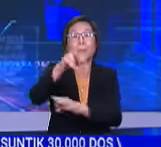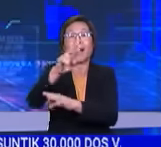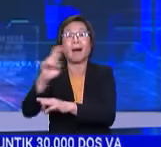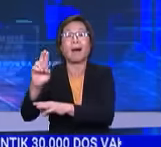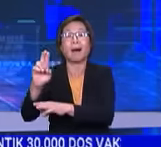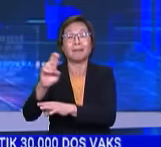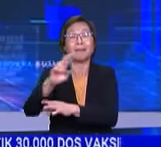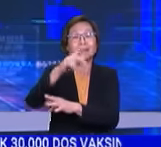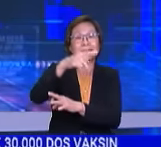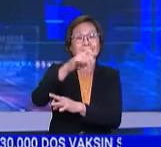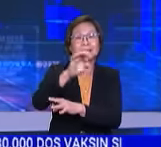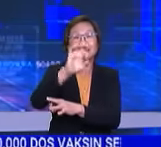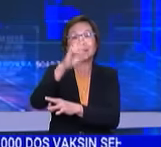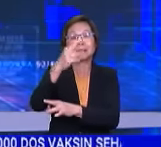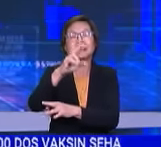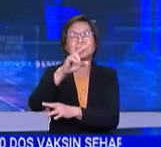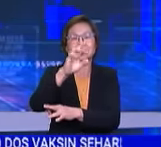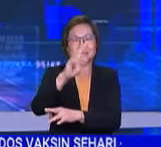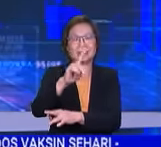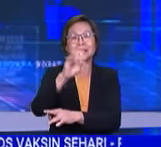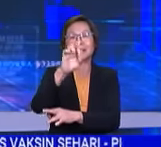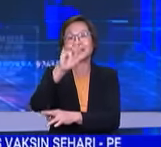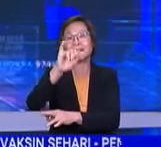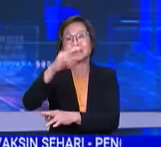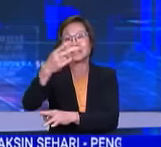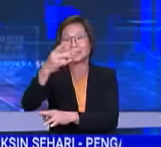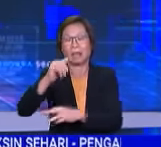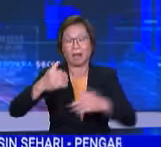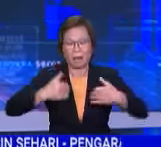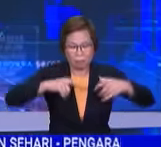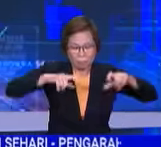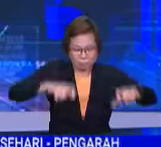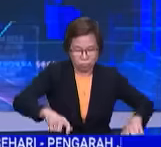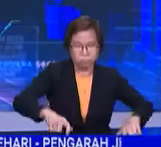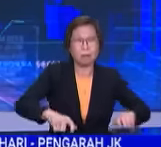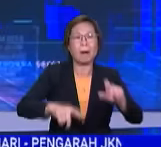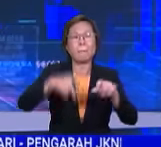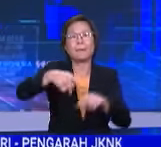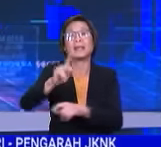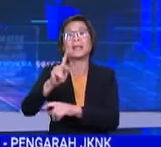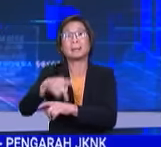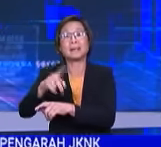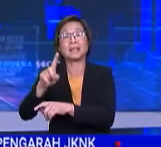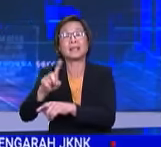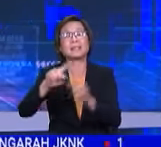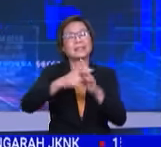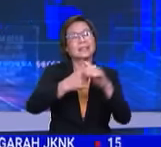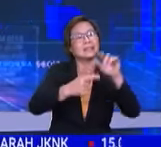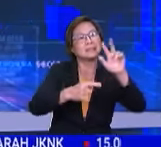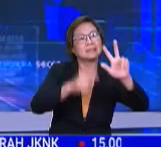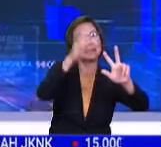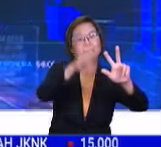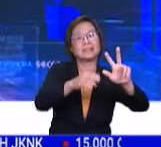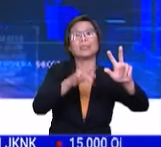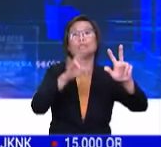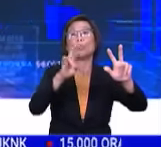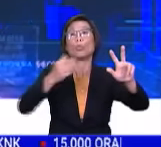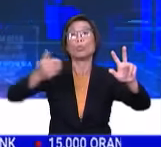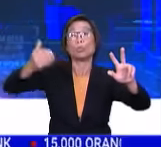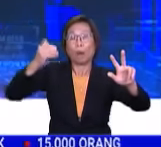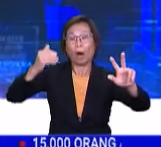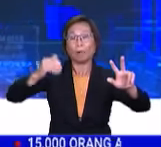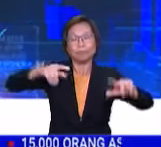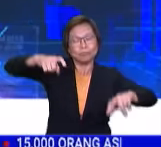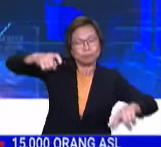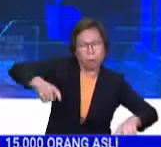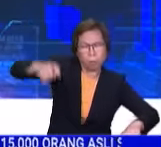yang dikuatkuasakan PKPD sejak 3 Julai lalu. Kesemua penduduk di 6 blok perumahan PPR Kerinci